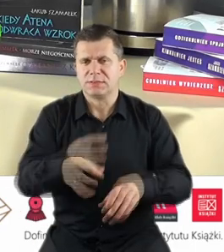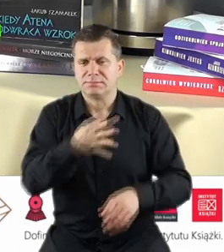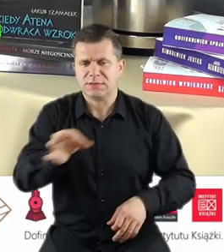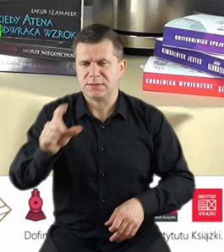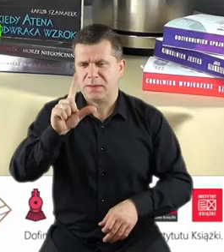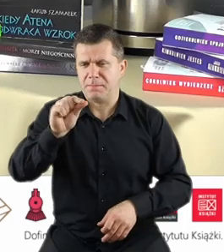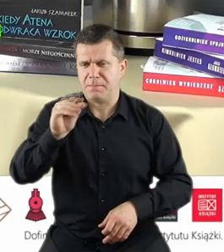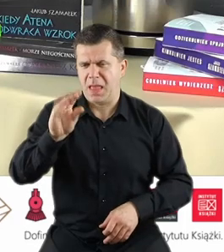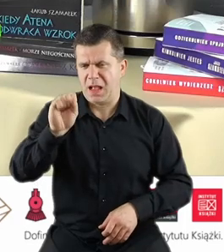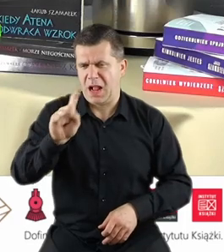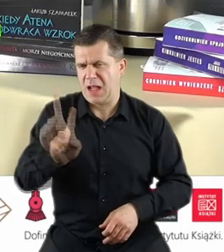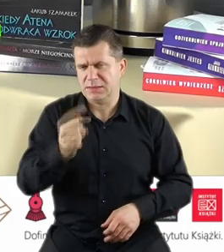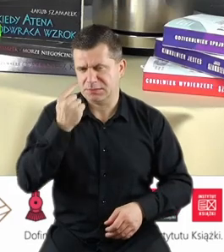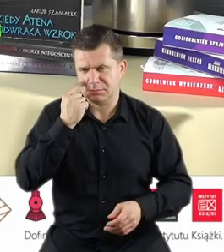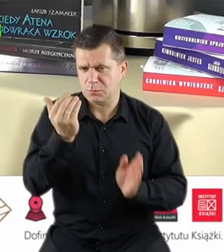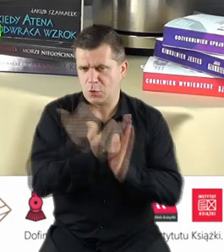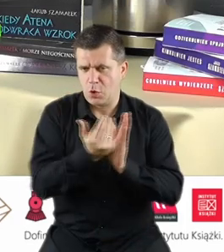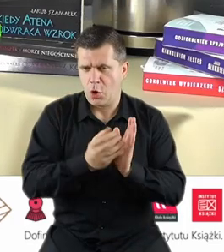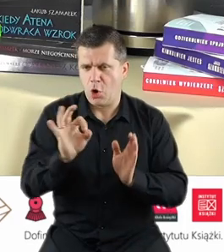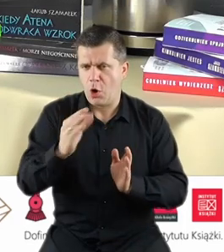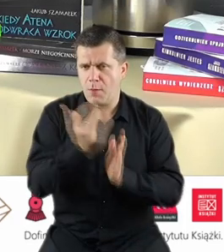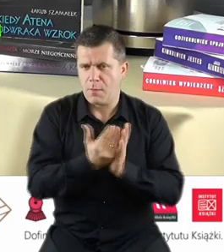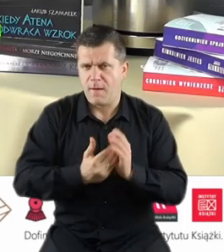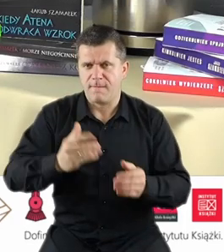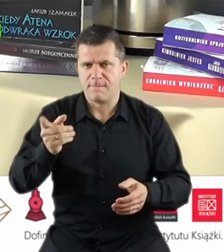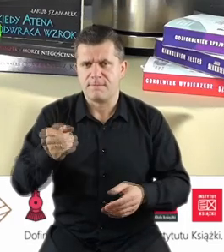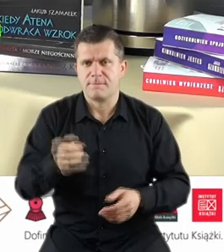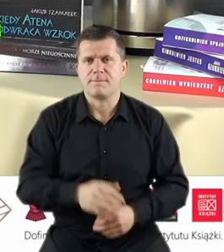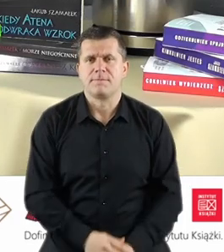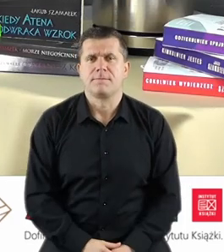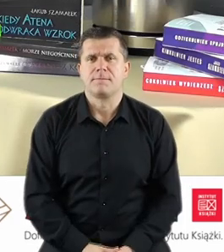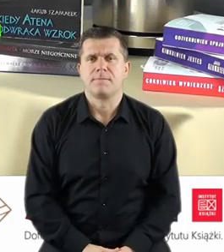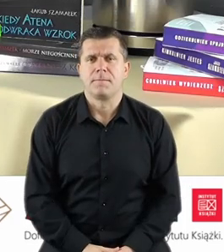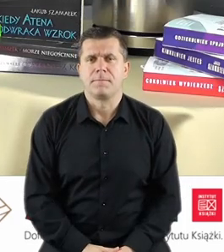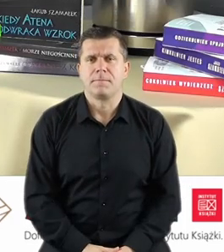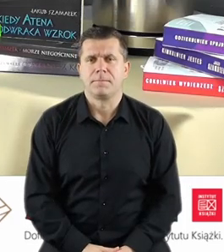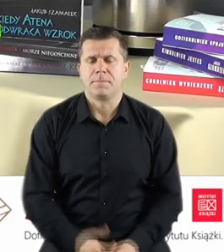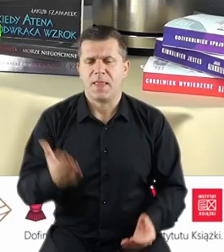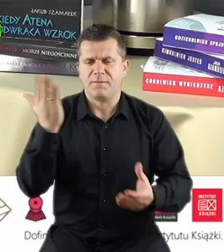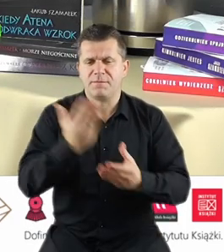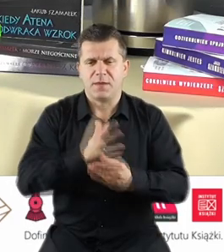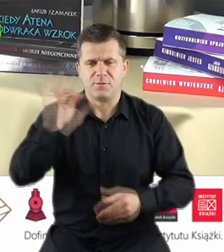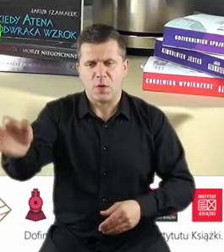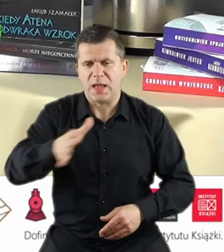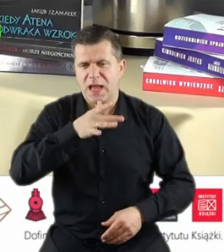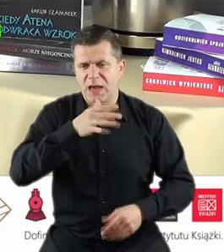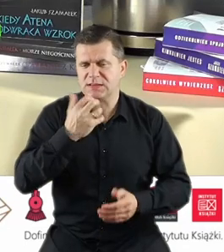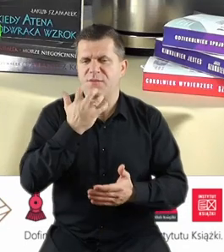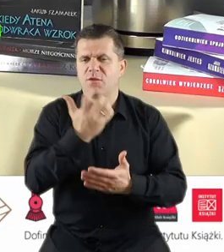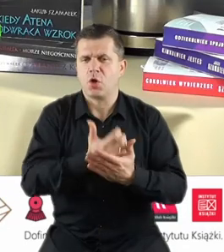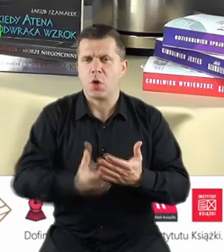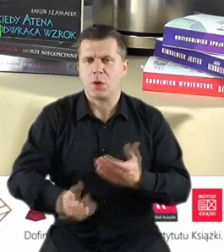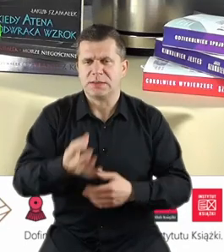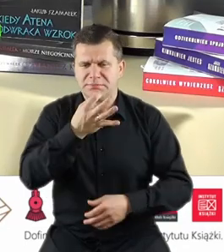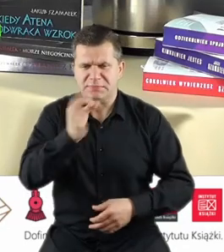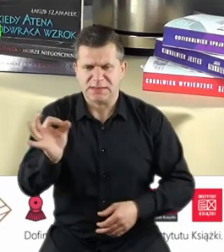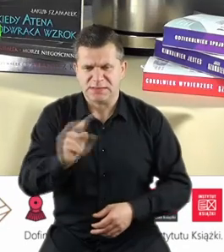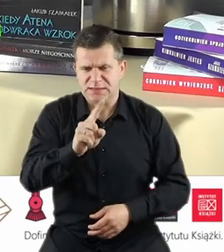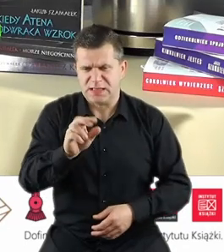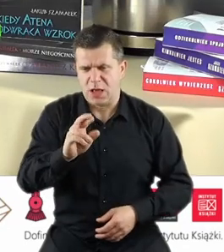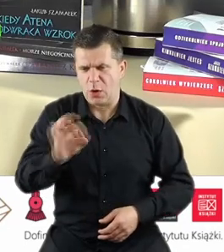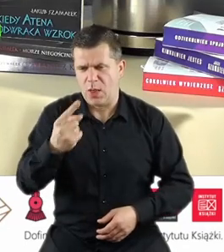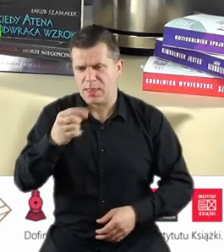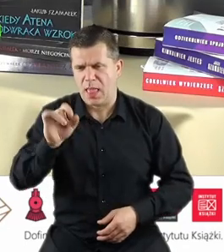tak? To jest oprogramowanie firmy z Izraela, które wykorzystuje tak zwane zero day bugs, czyli